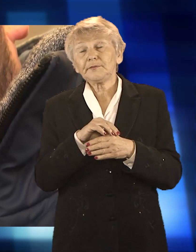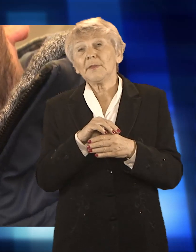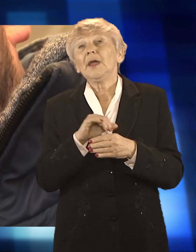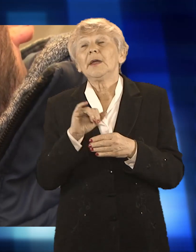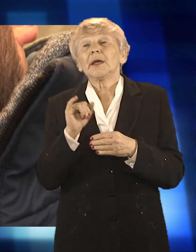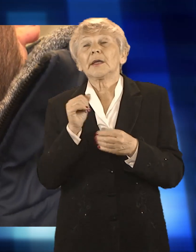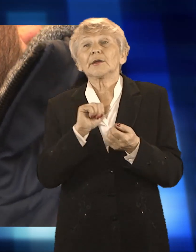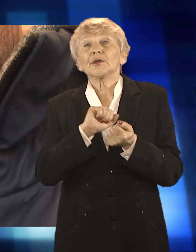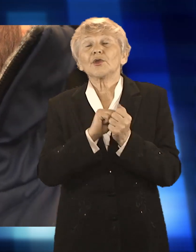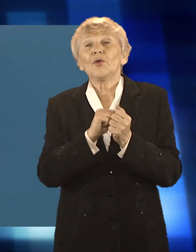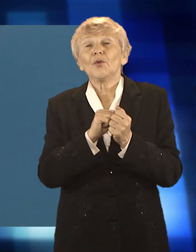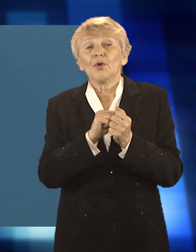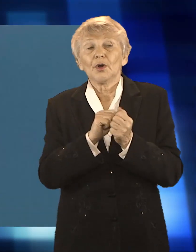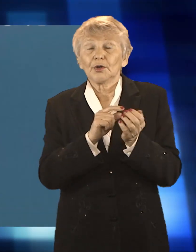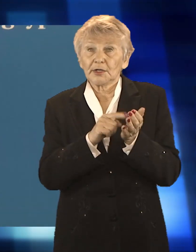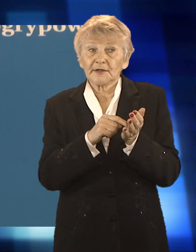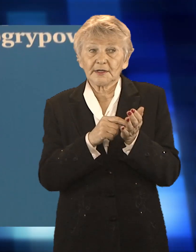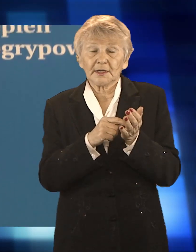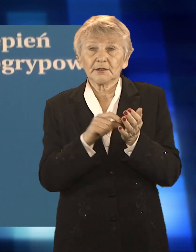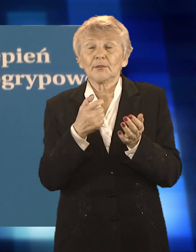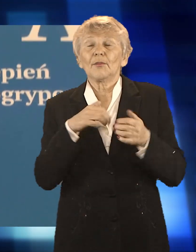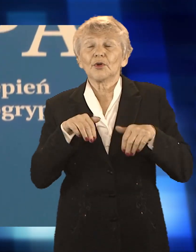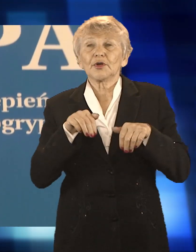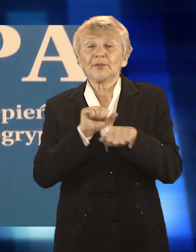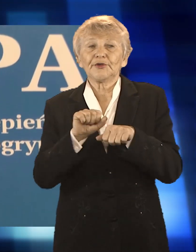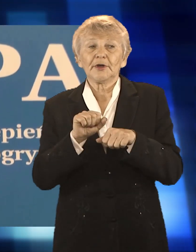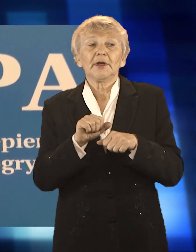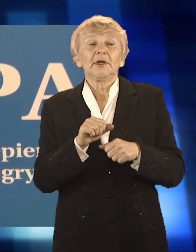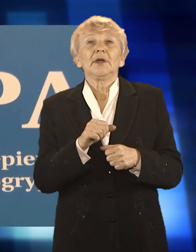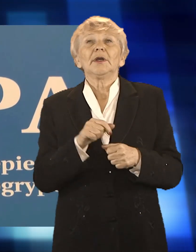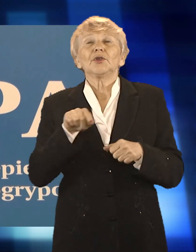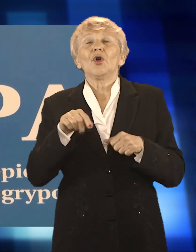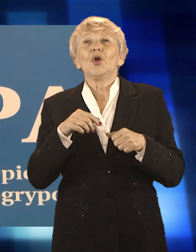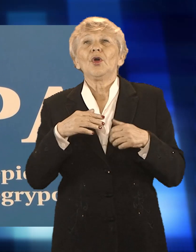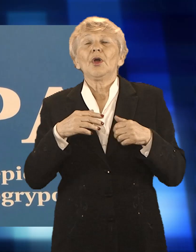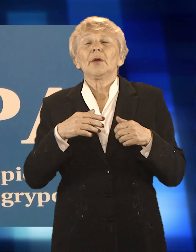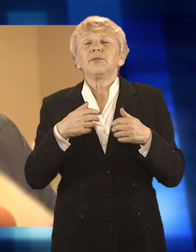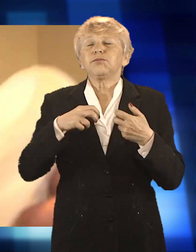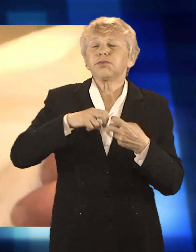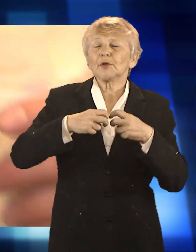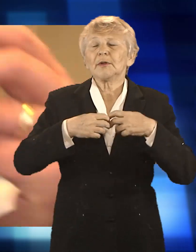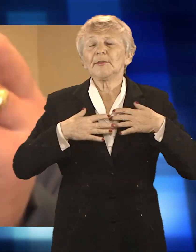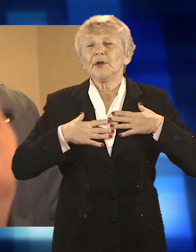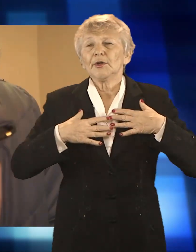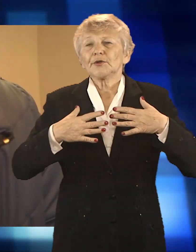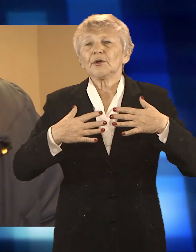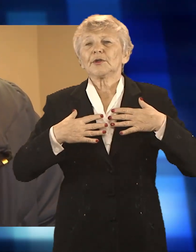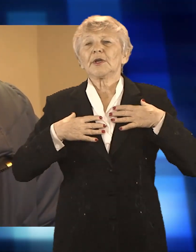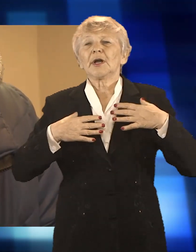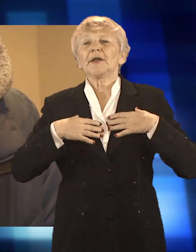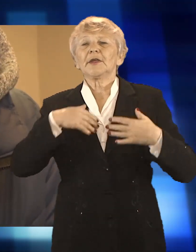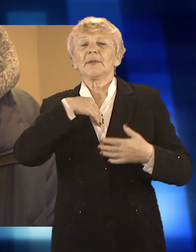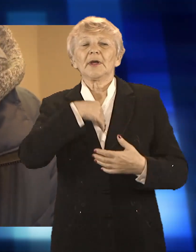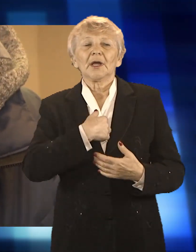nasze podejrzenia? Otóż jeśli chodzi o jego objawy, to są one grypopodobne. Jest to duszność, kaszel i problem z oddychaniem. Kluczowy jest przy tym natomiast